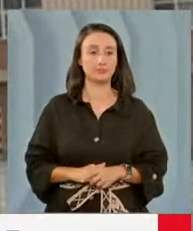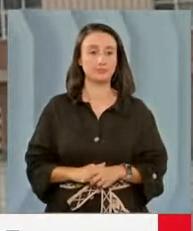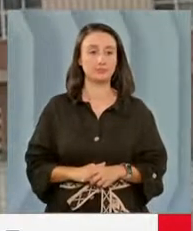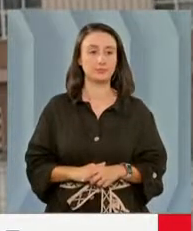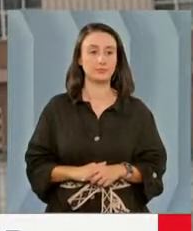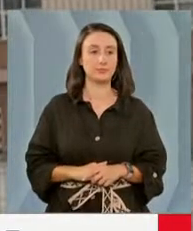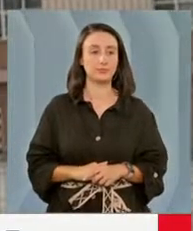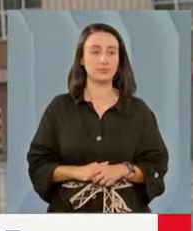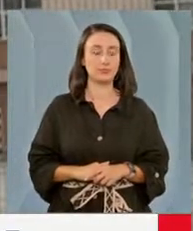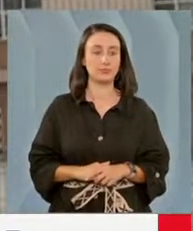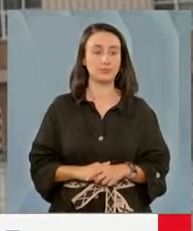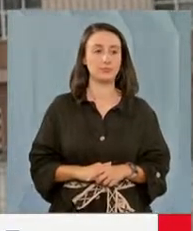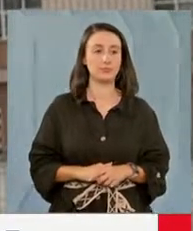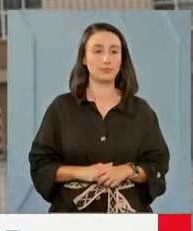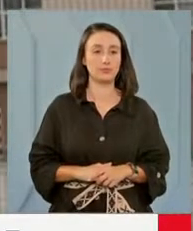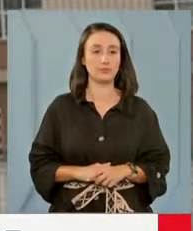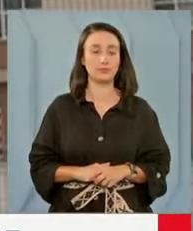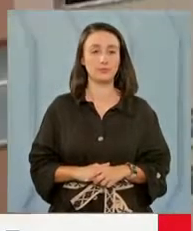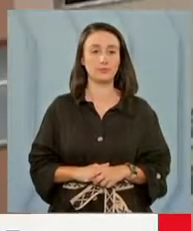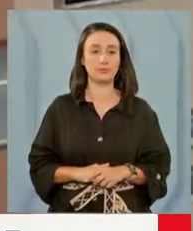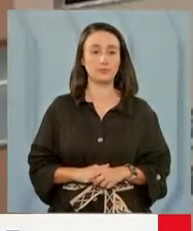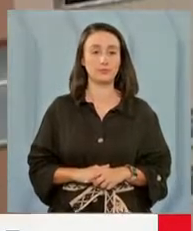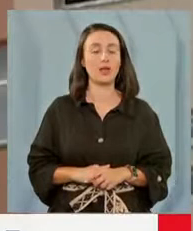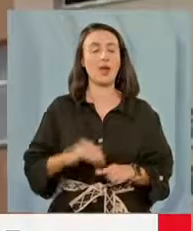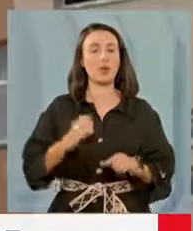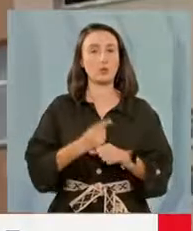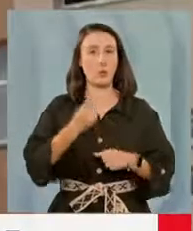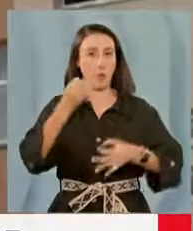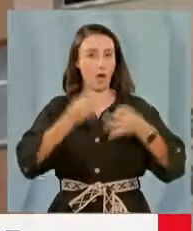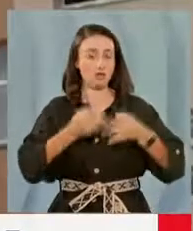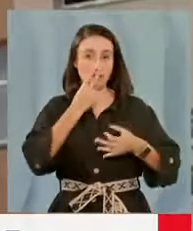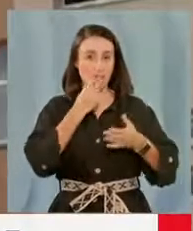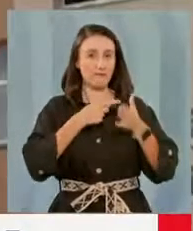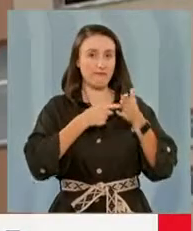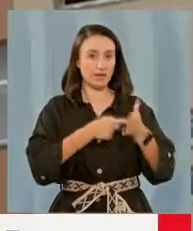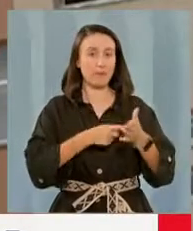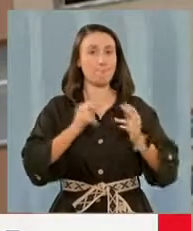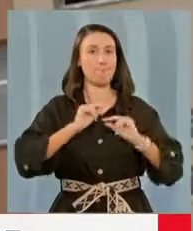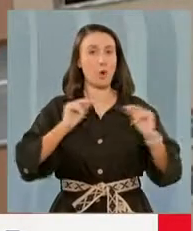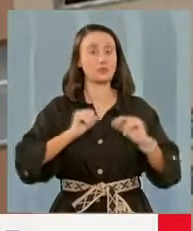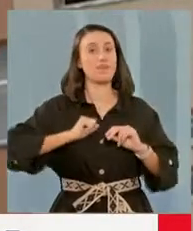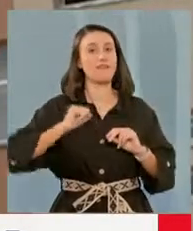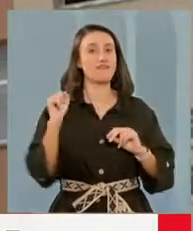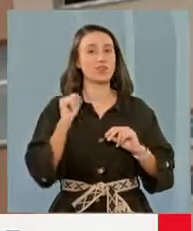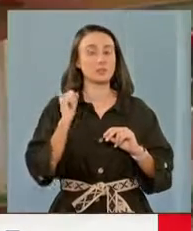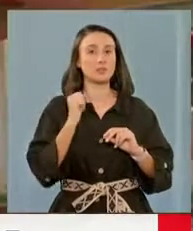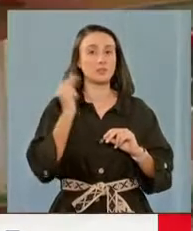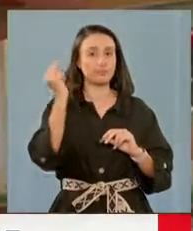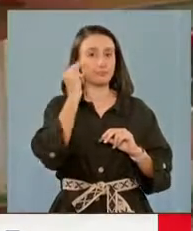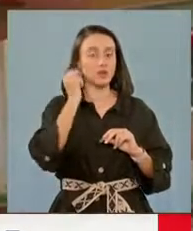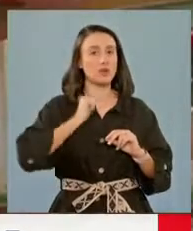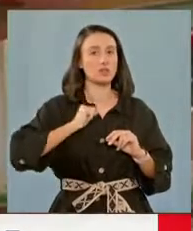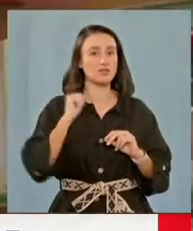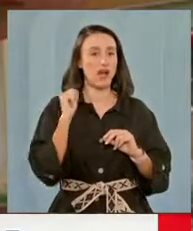Din ultimul sondaj realizat de organizația World Vision România reiese faptul că profesorii din învățământul rural au nevoie